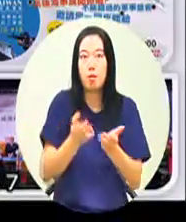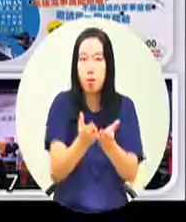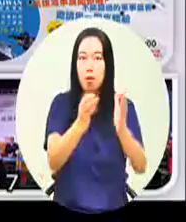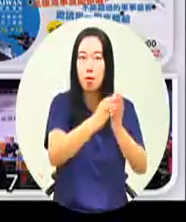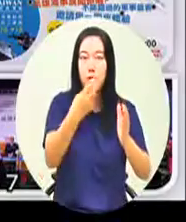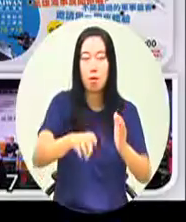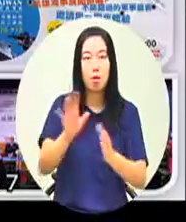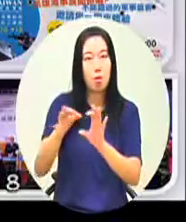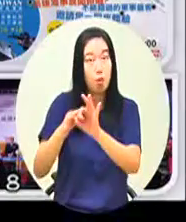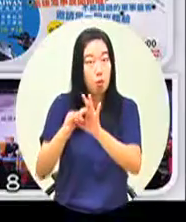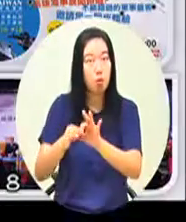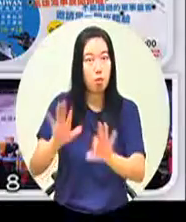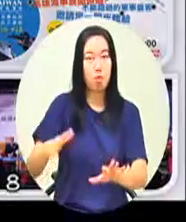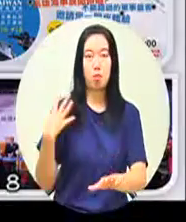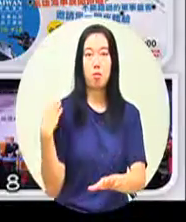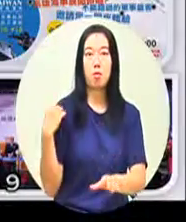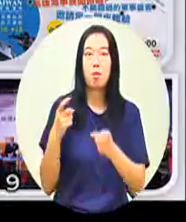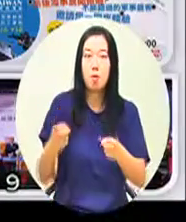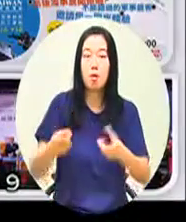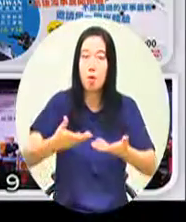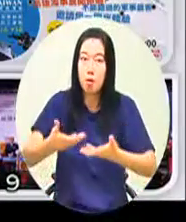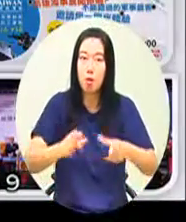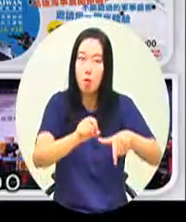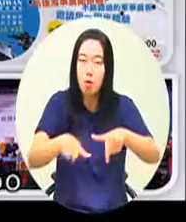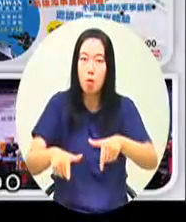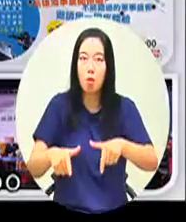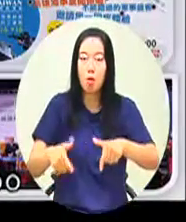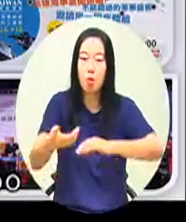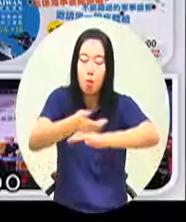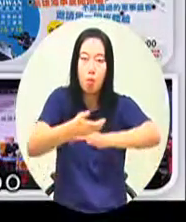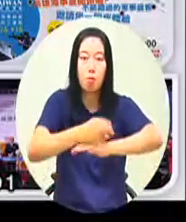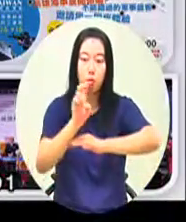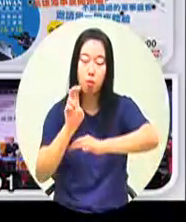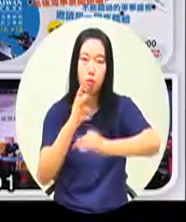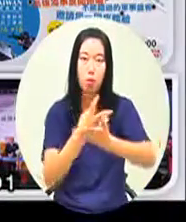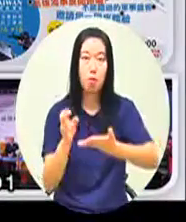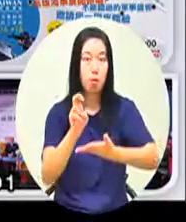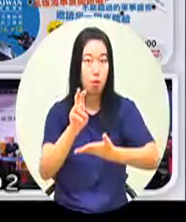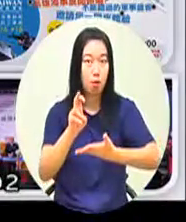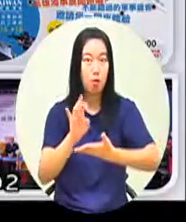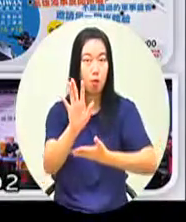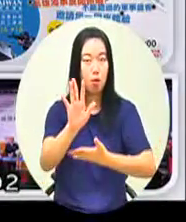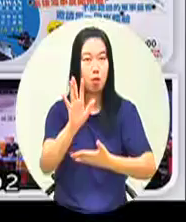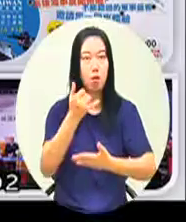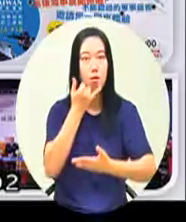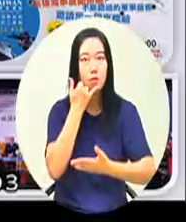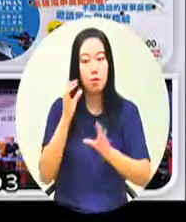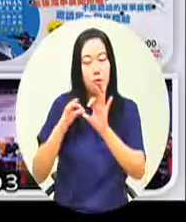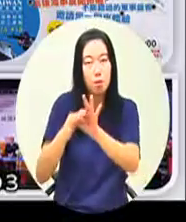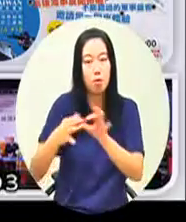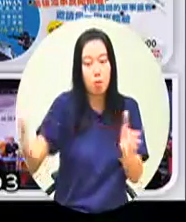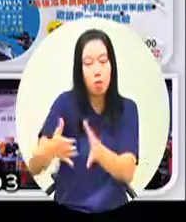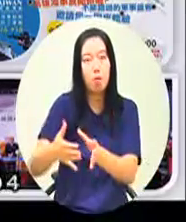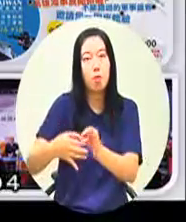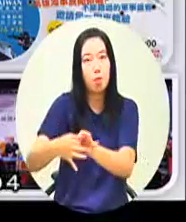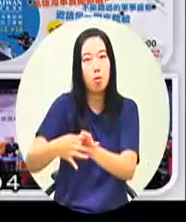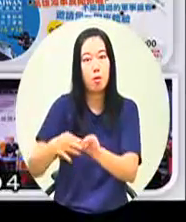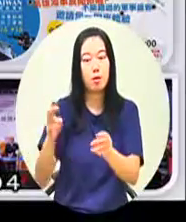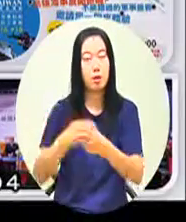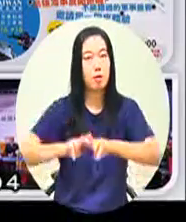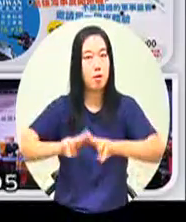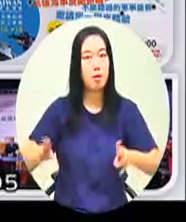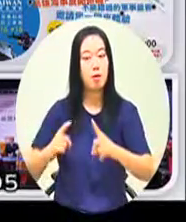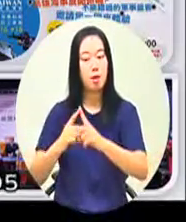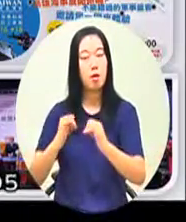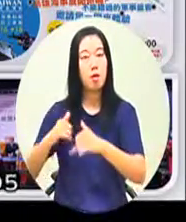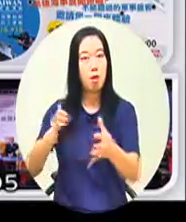关既有高雄港务公司现有的22号码头这个部分，相关进行相关的游艇码开放民间投资，然后